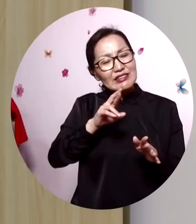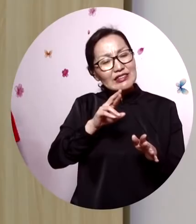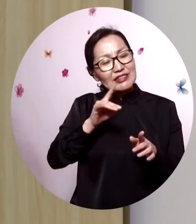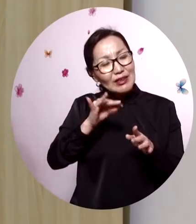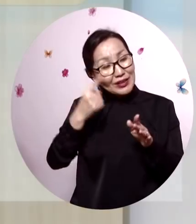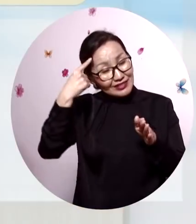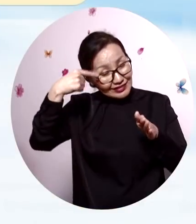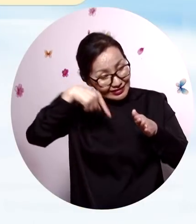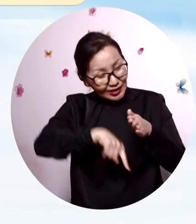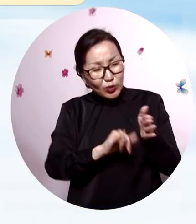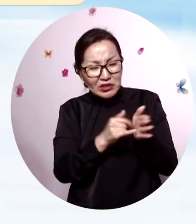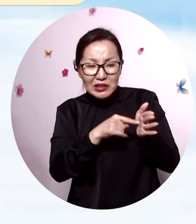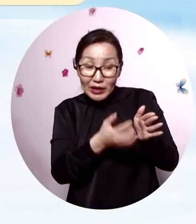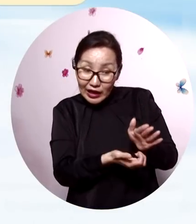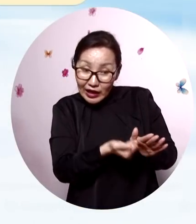агуулсныг тайлбарлана.